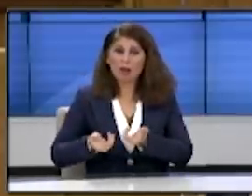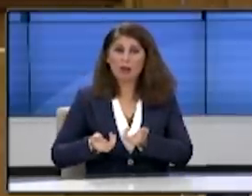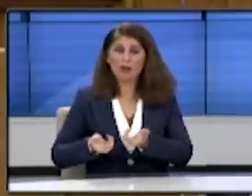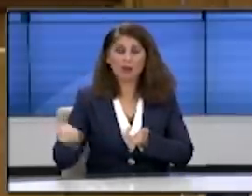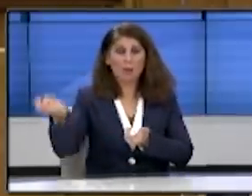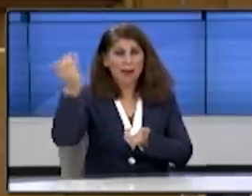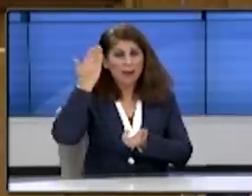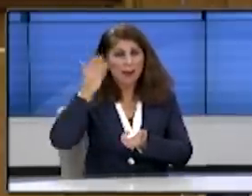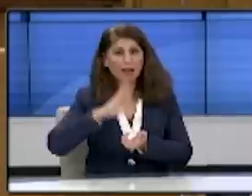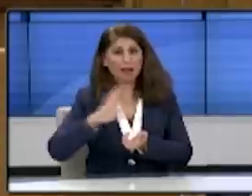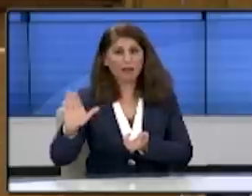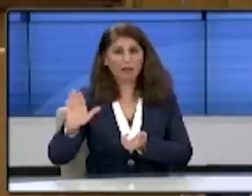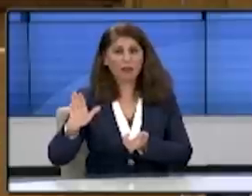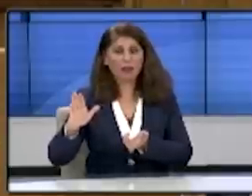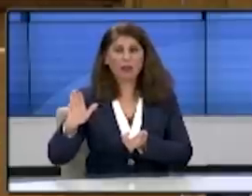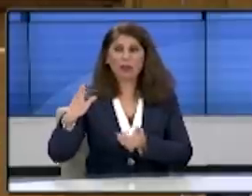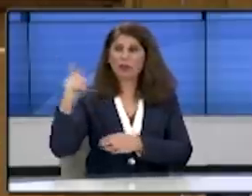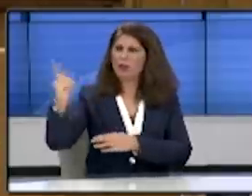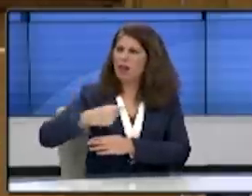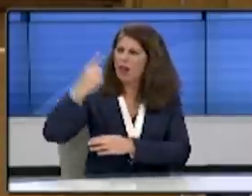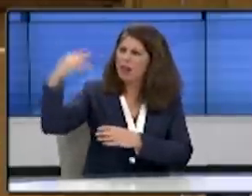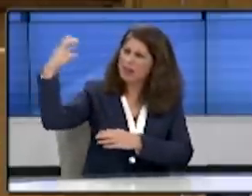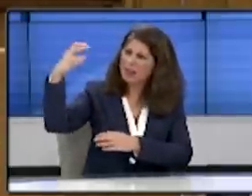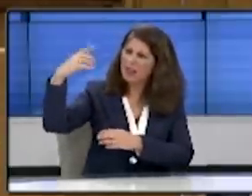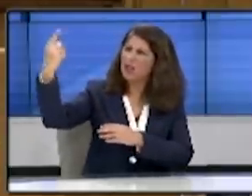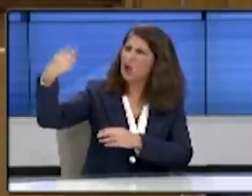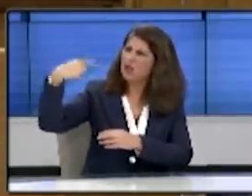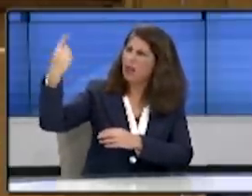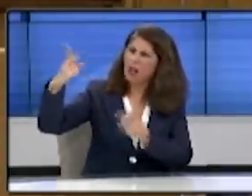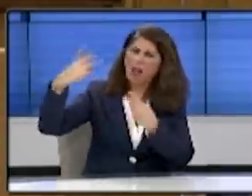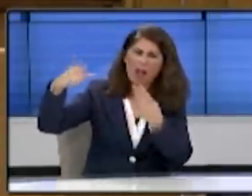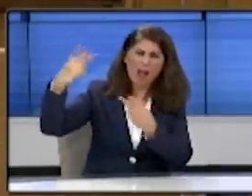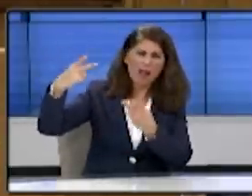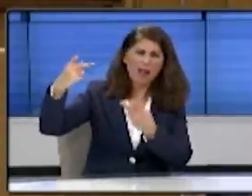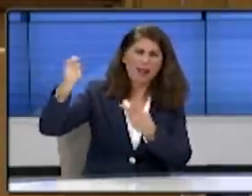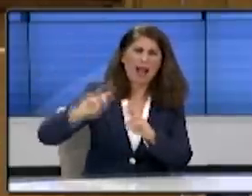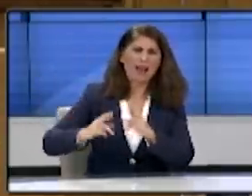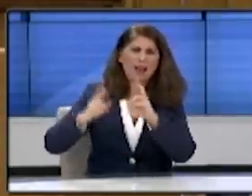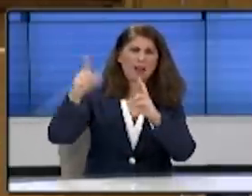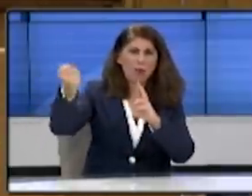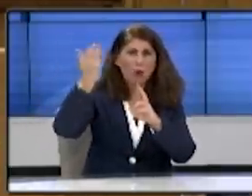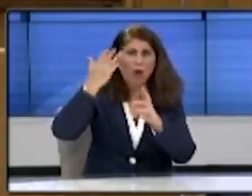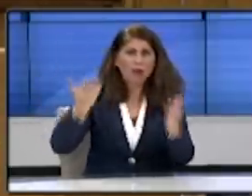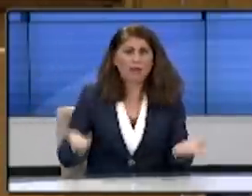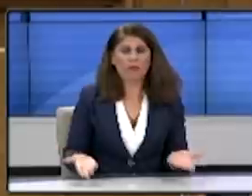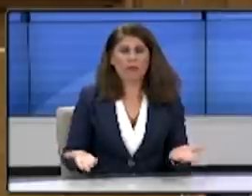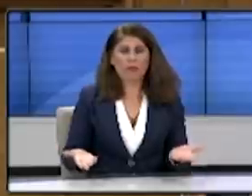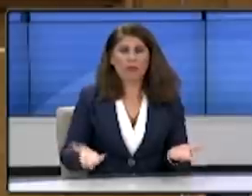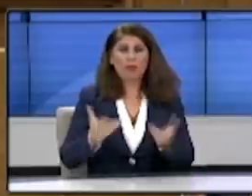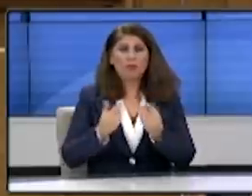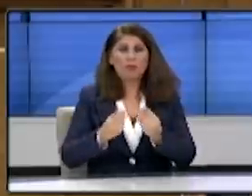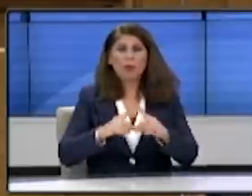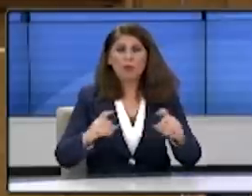των πανάκριβων ανανεώσιμων πηγών ενέργειας? Είναι άσχετη με τον εξαγωγικό προσανατολισμό σε μια σειρά